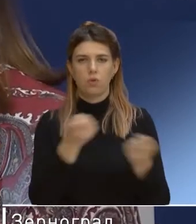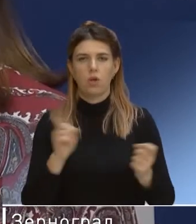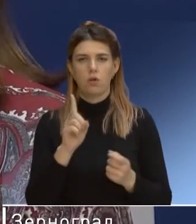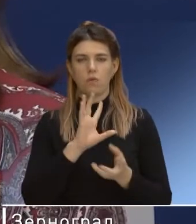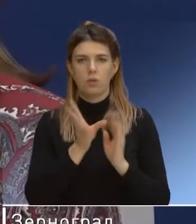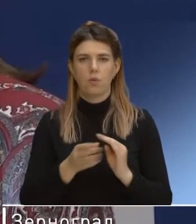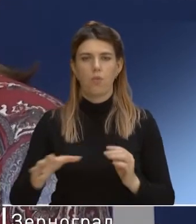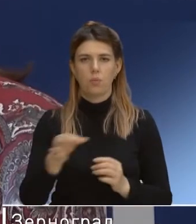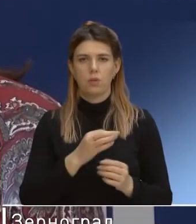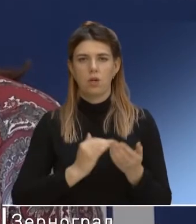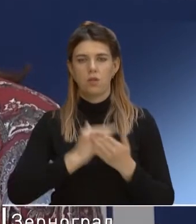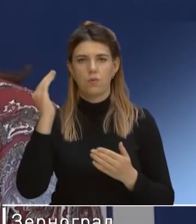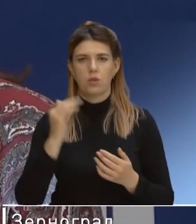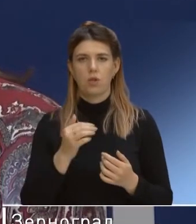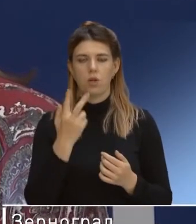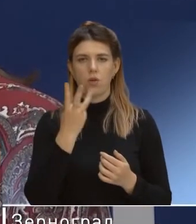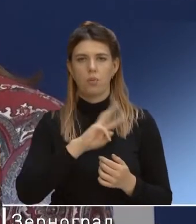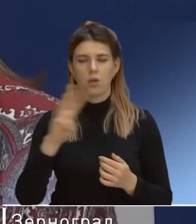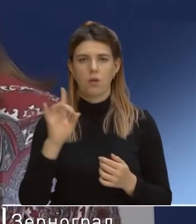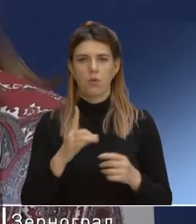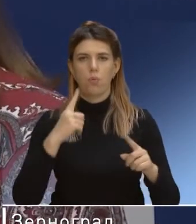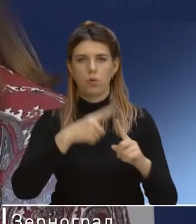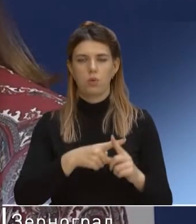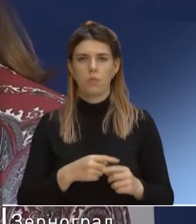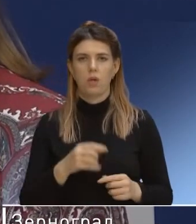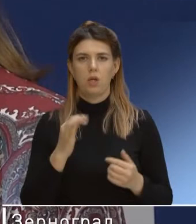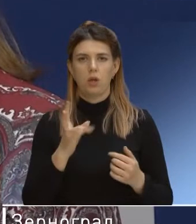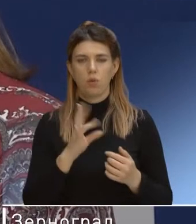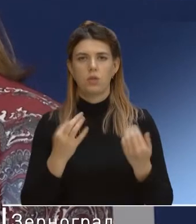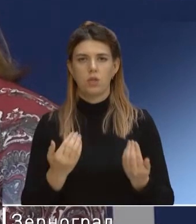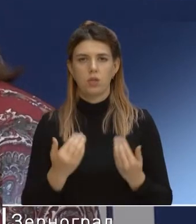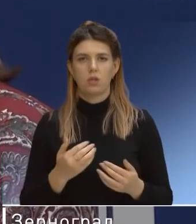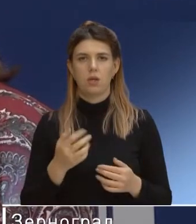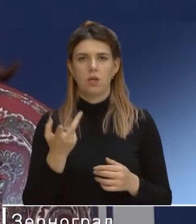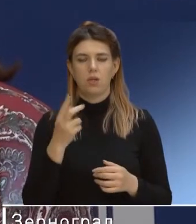что в целом по области это свыше 3 миллиардов плюсом. Ну, сейчас